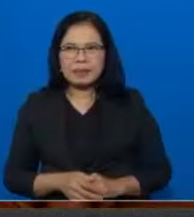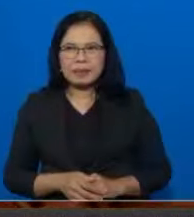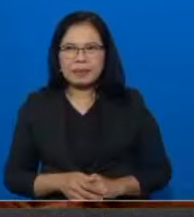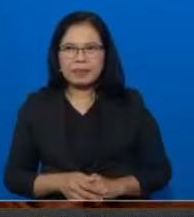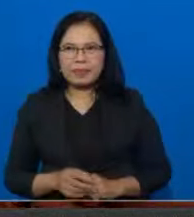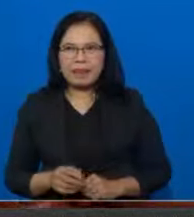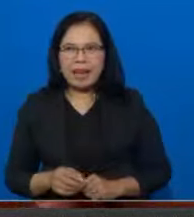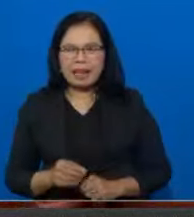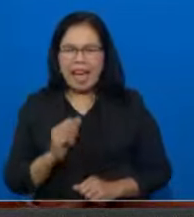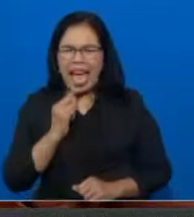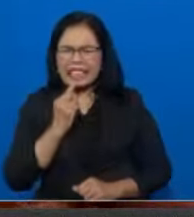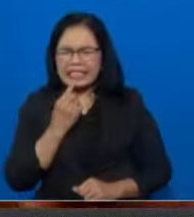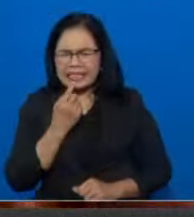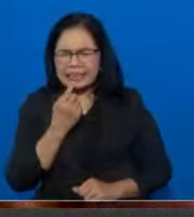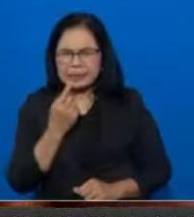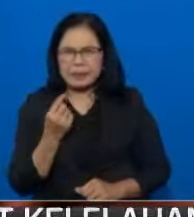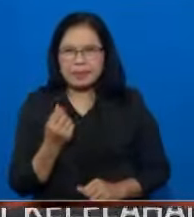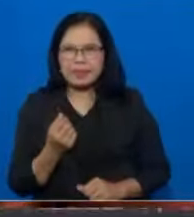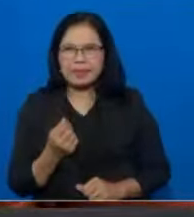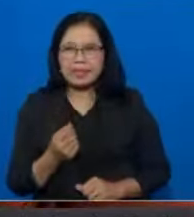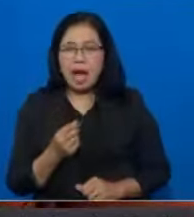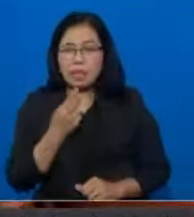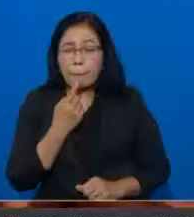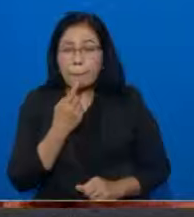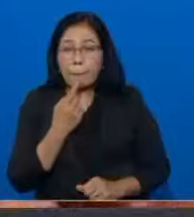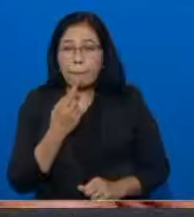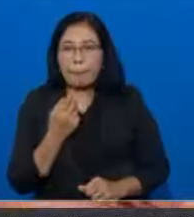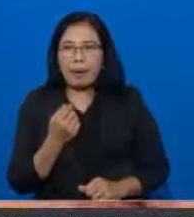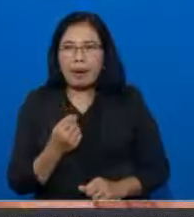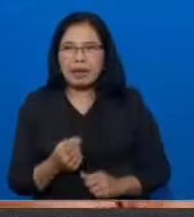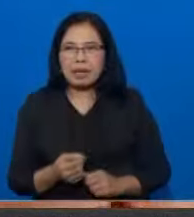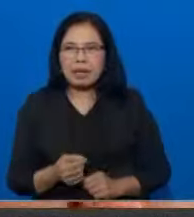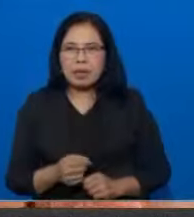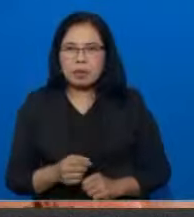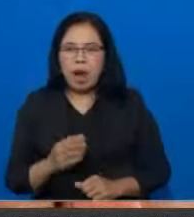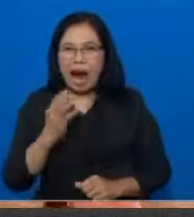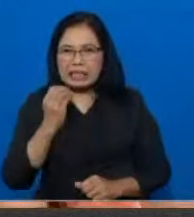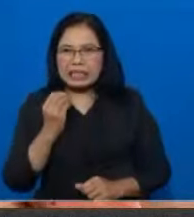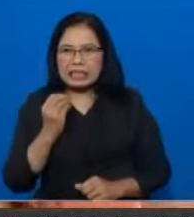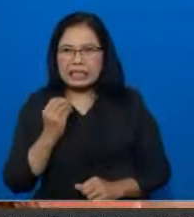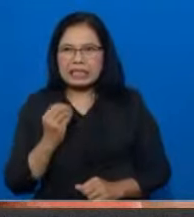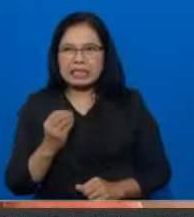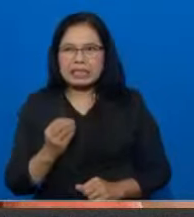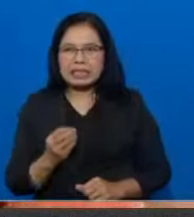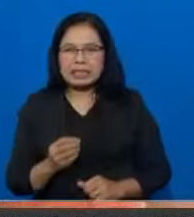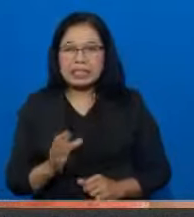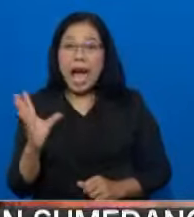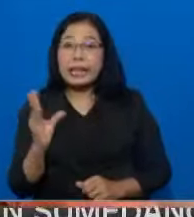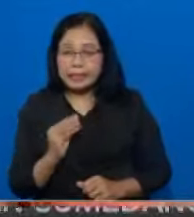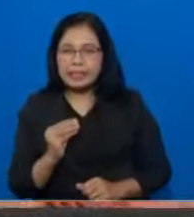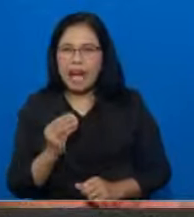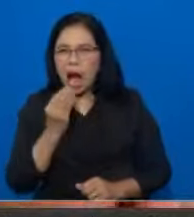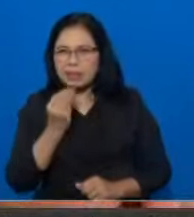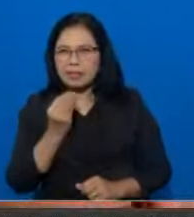ada asinnya cukup kuat, asemnya ada, dan tekstur itu crunchy tapi bukan crunchy yang garing